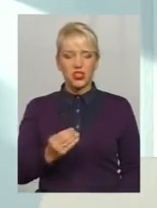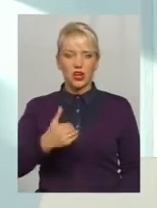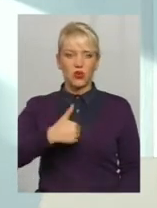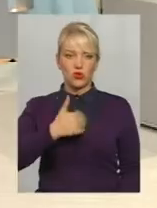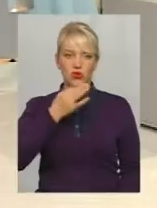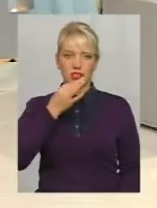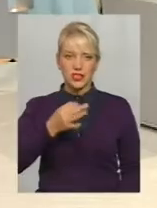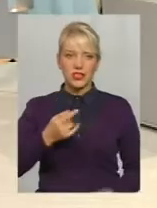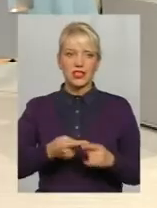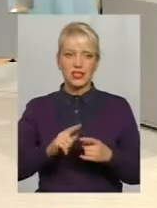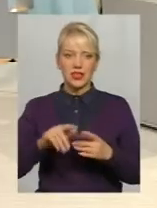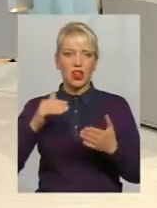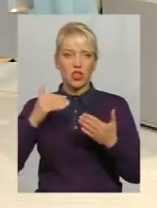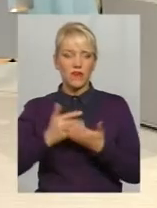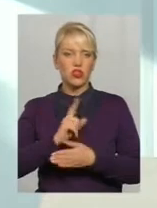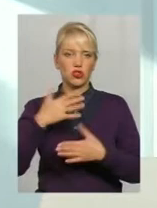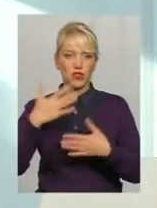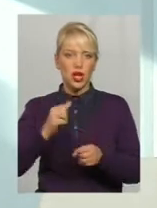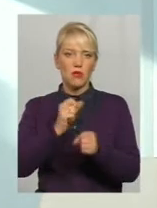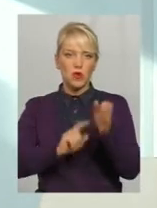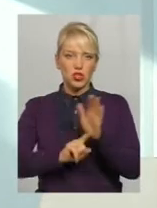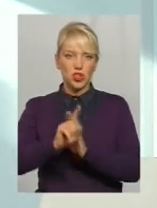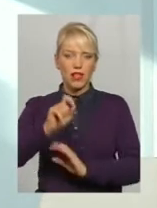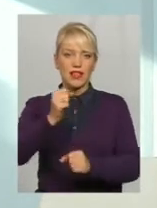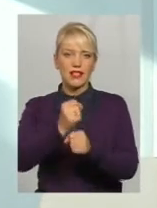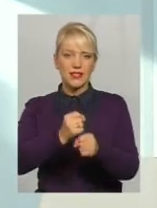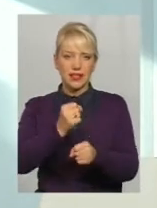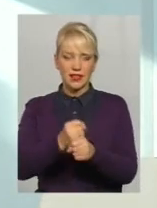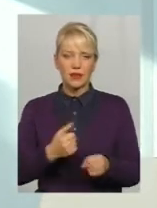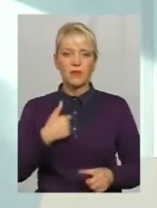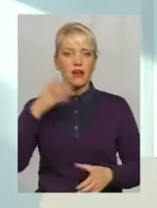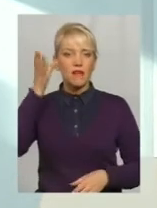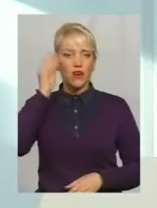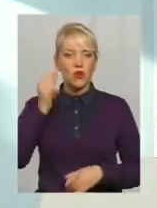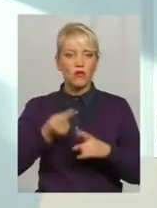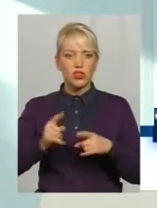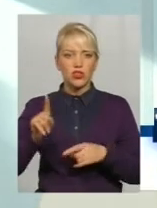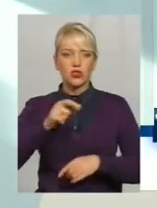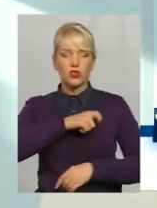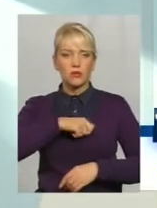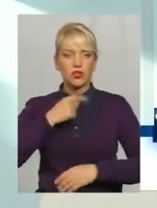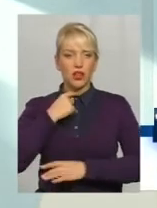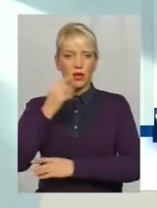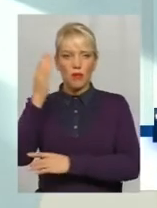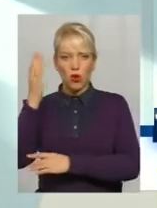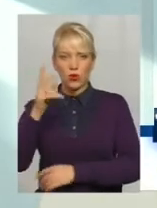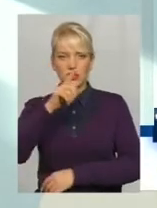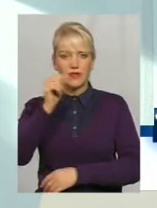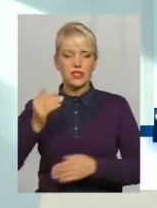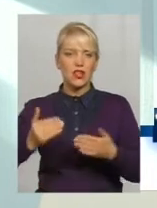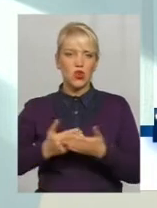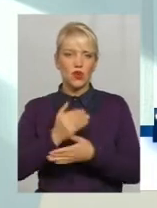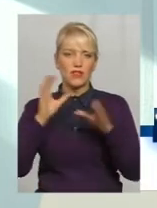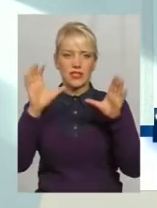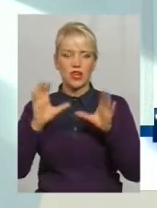та новела, яка вже почала діяти. Звичайно, я хотіла б сказати, що ми, враховуючи те, що депутати проголосували новий закон лише